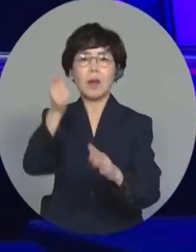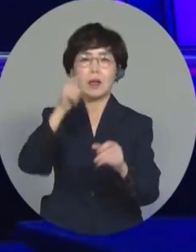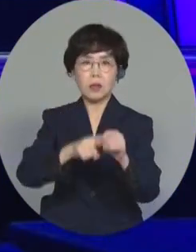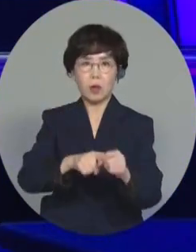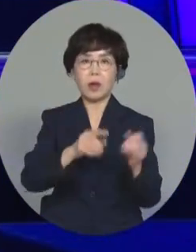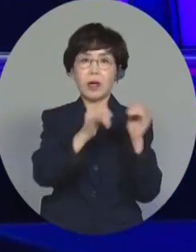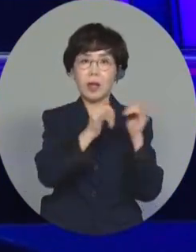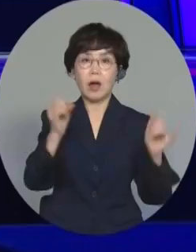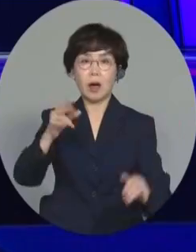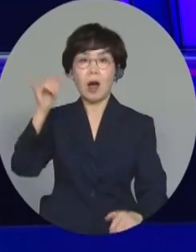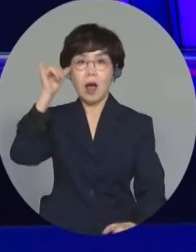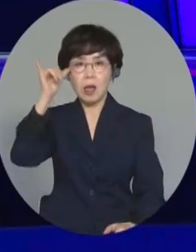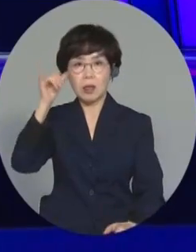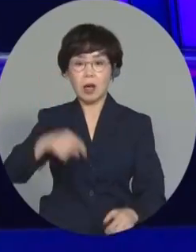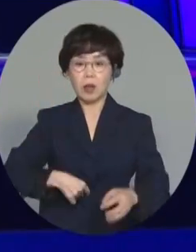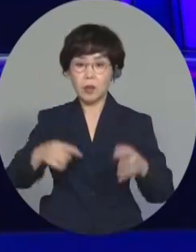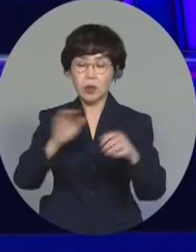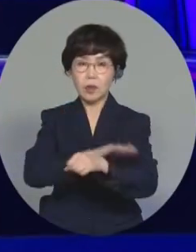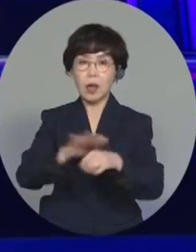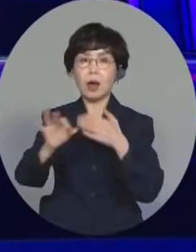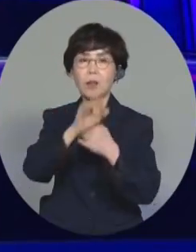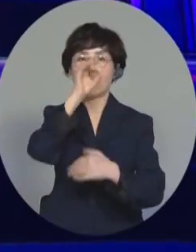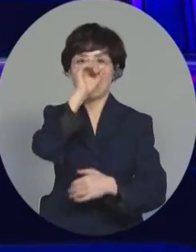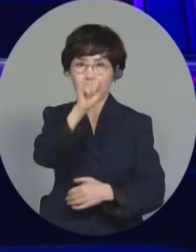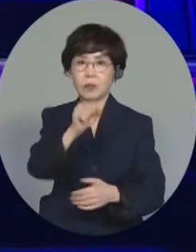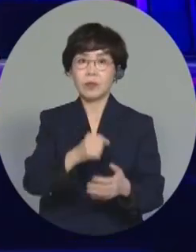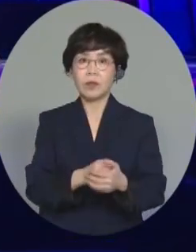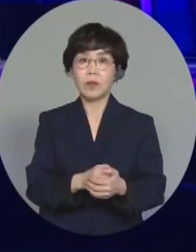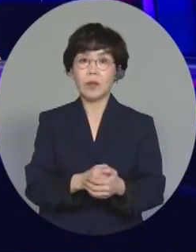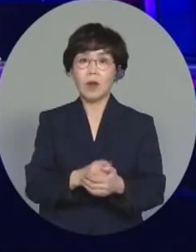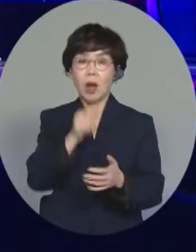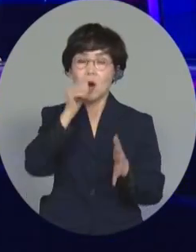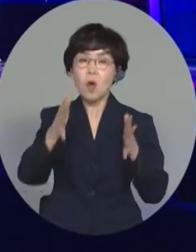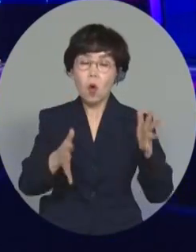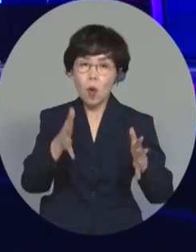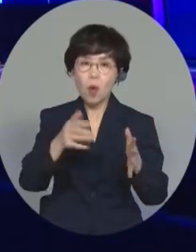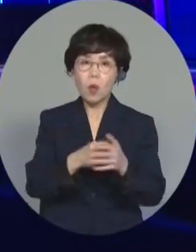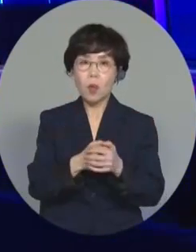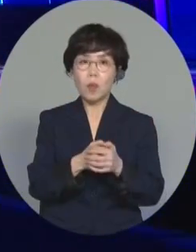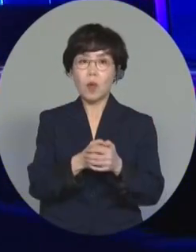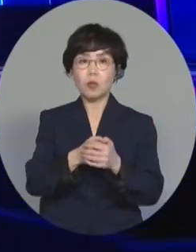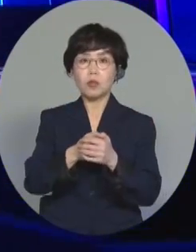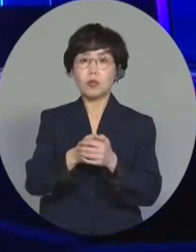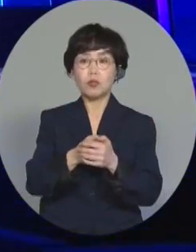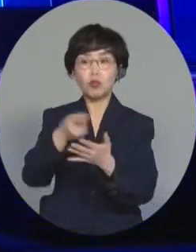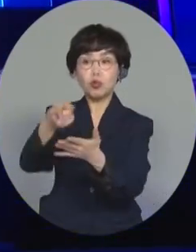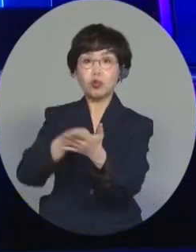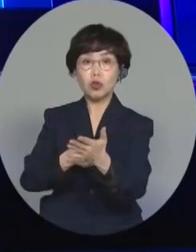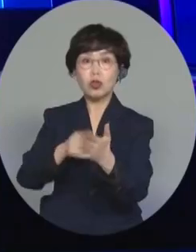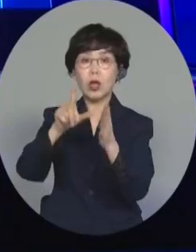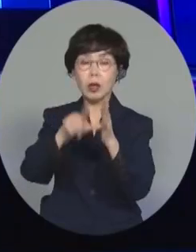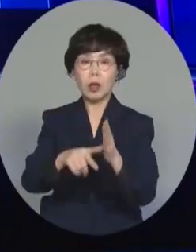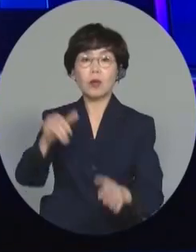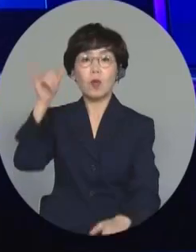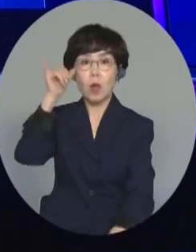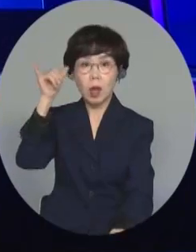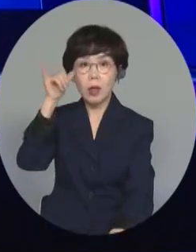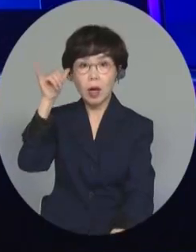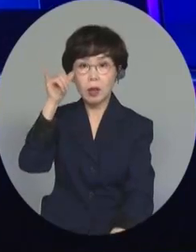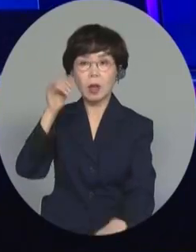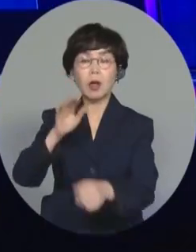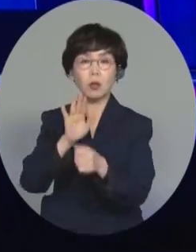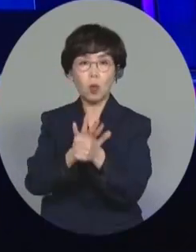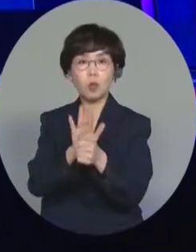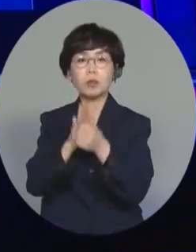AI가 심리스하게 협업을 한다면 긍정적입니다. 로봇 수용 수술에서도 AI가